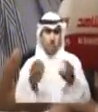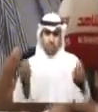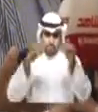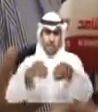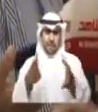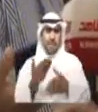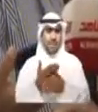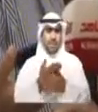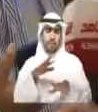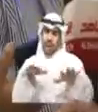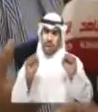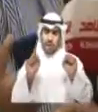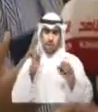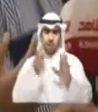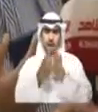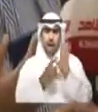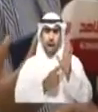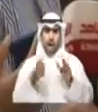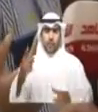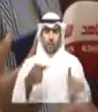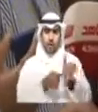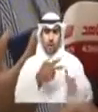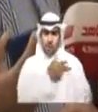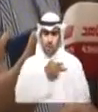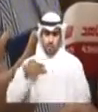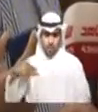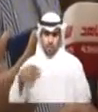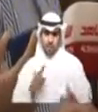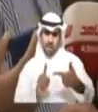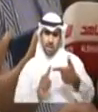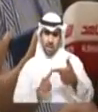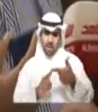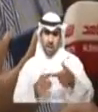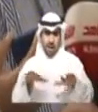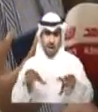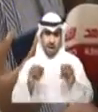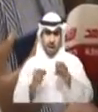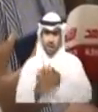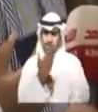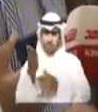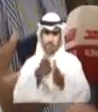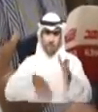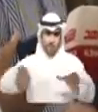ننتهي من قانون الجامعات الحكومية ومن ثم رفعه إلى المجلس.